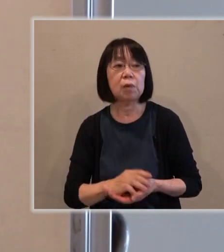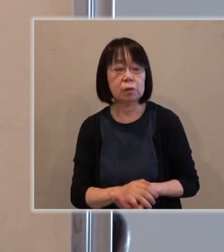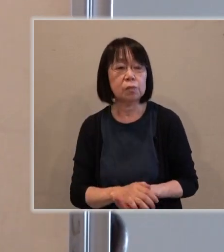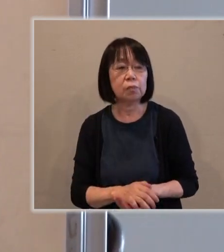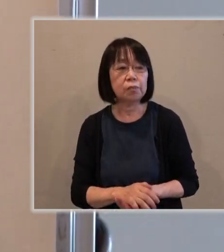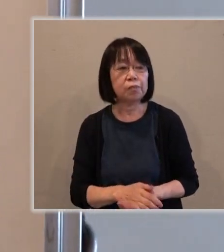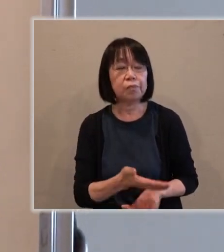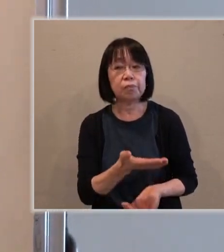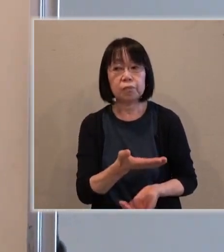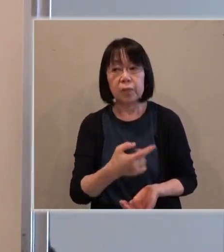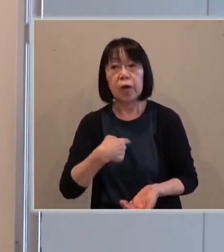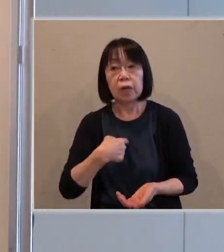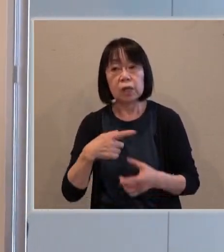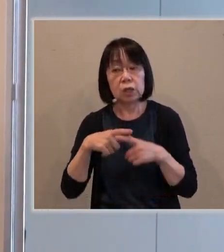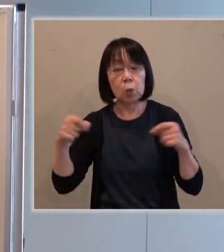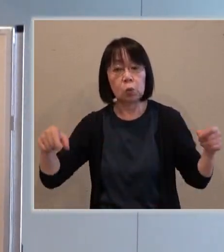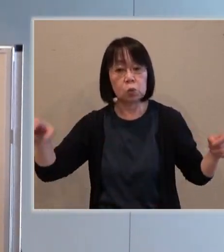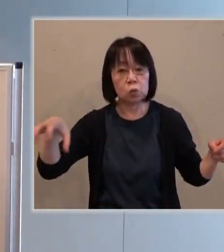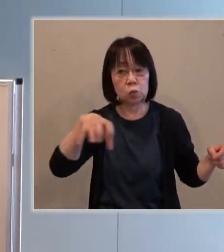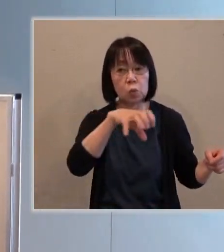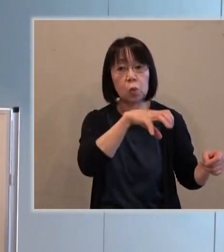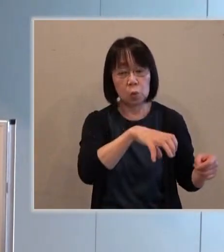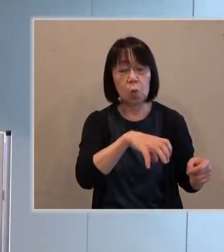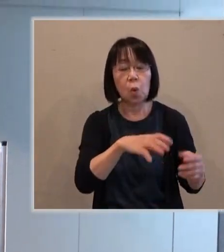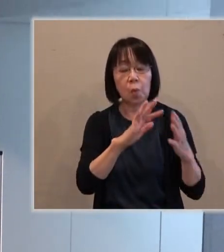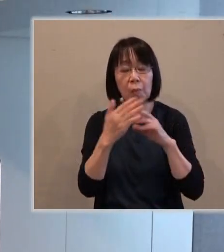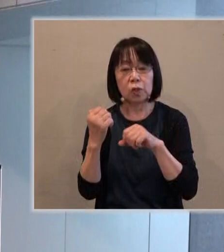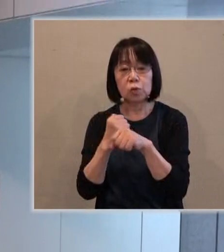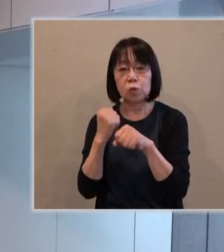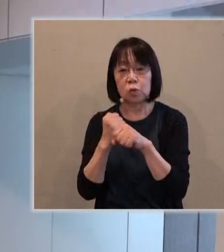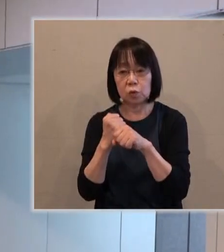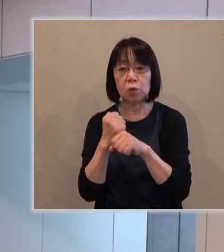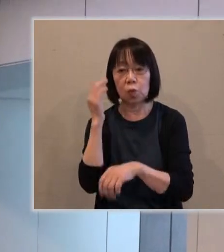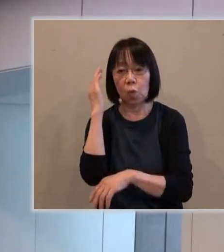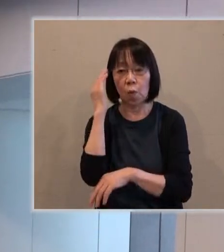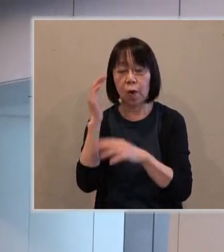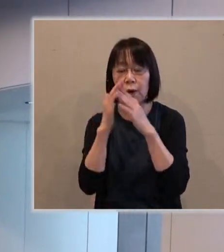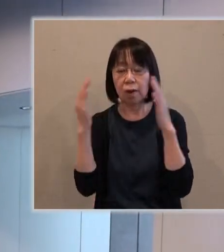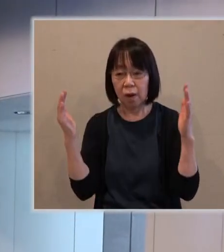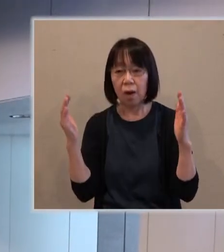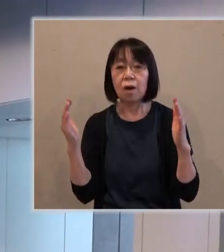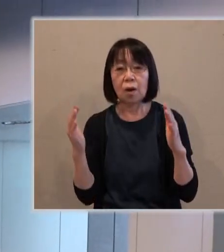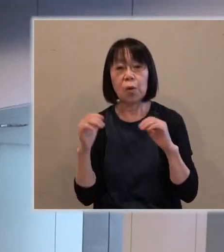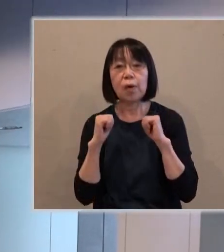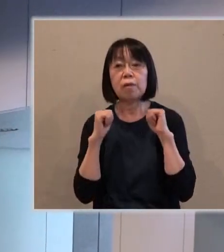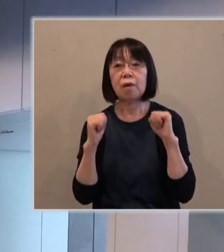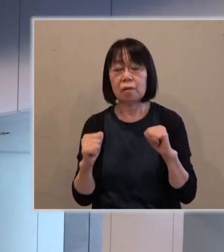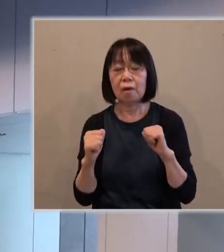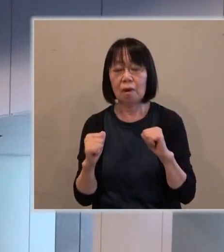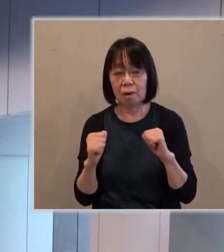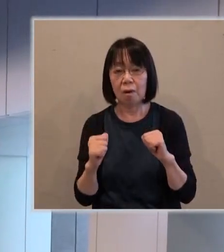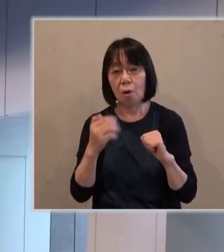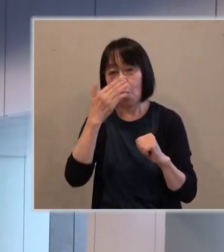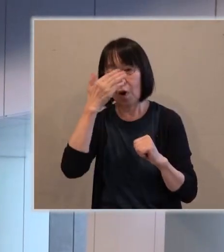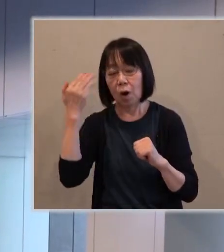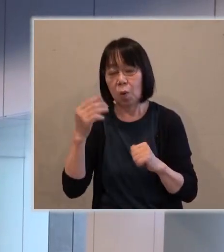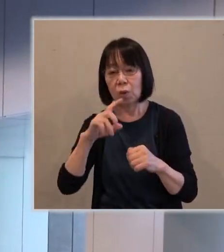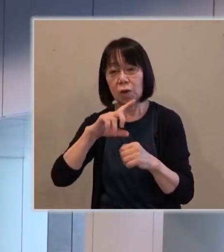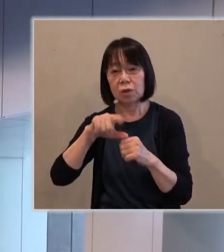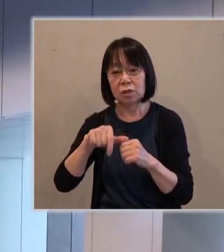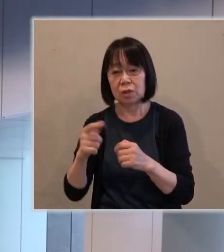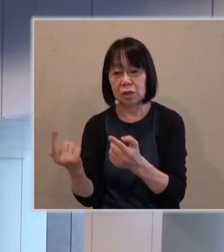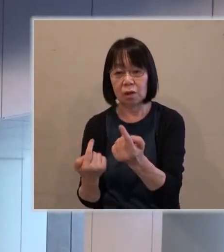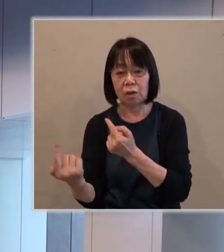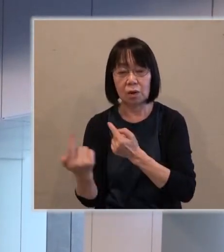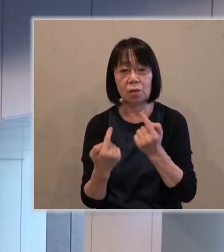本中あちこちの地域のまちづくりのコーディネーターみたいなのも実はやったりしてて、若者がどうやったら地域に入れるのかって実は結構、うん、ドンピ